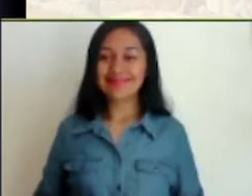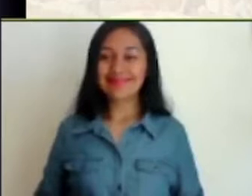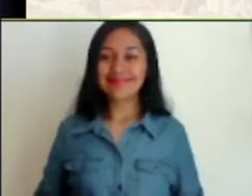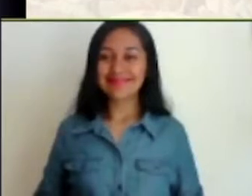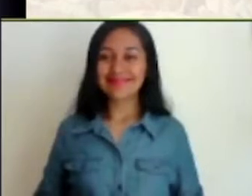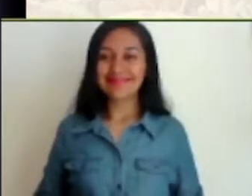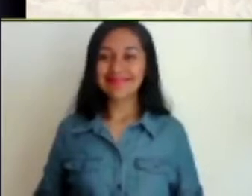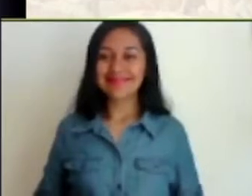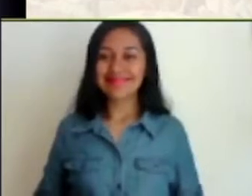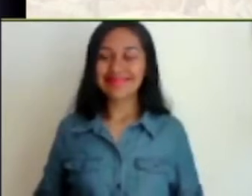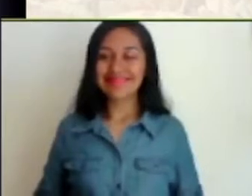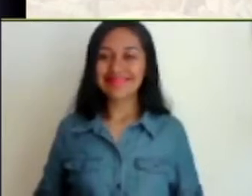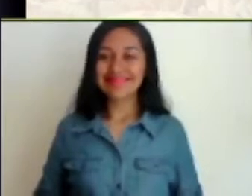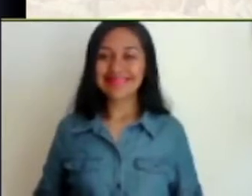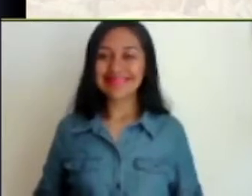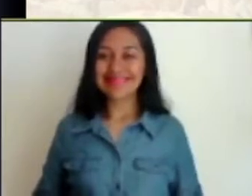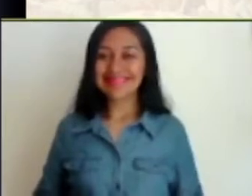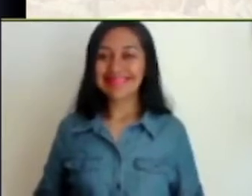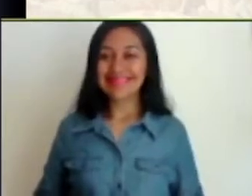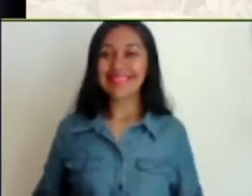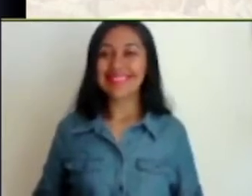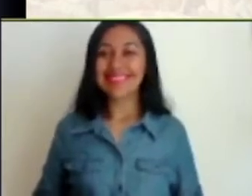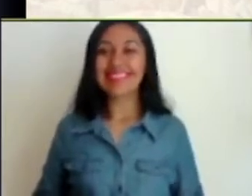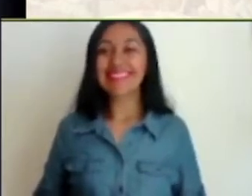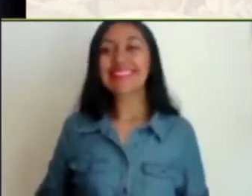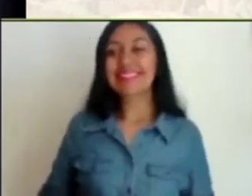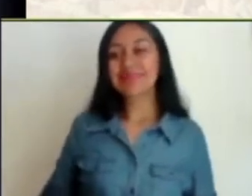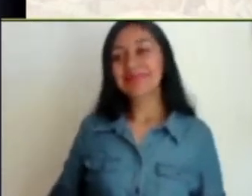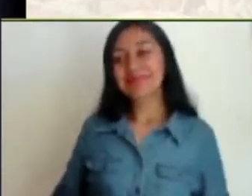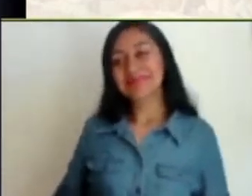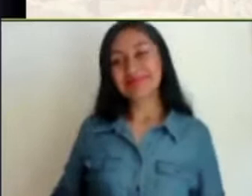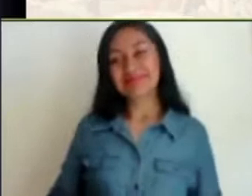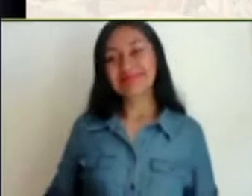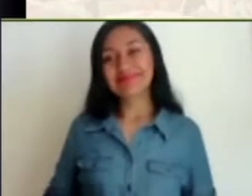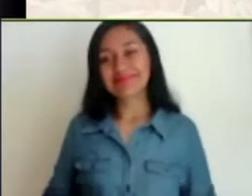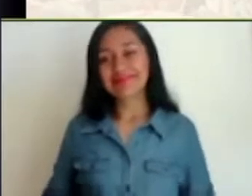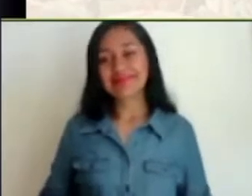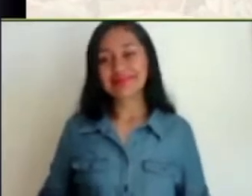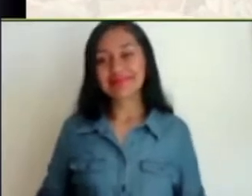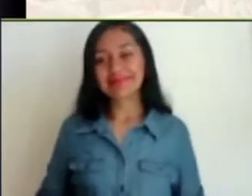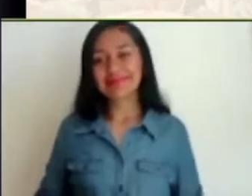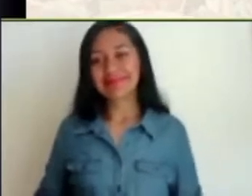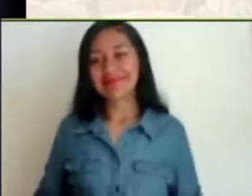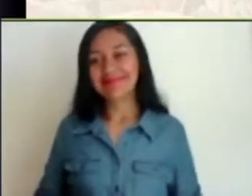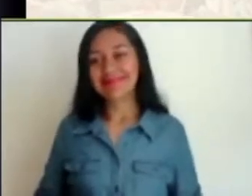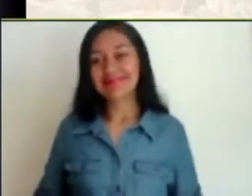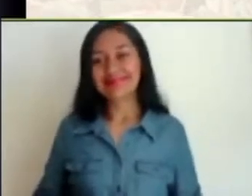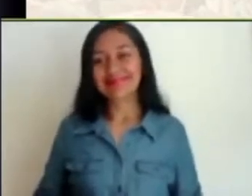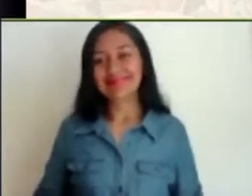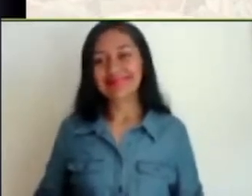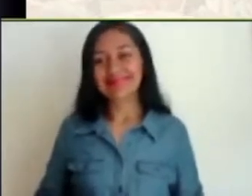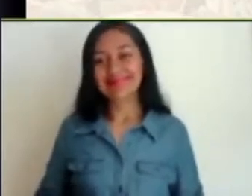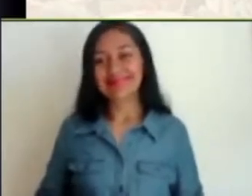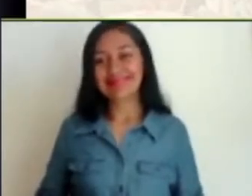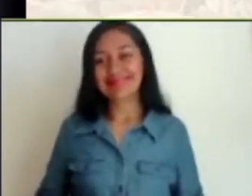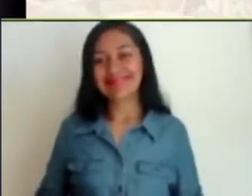antesignana della nostra mascherina, che all'epoca era riempita di essenze odorose, senza